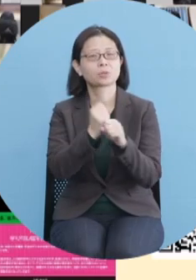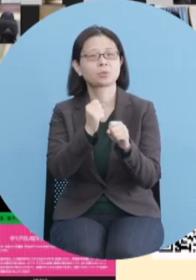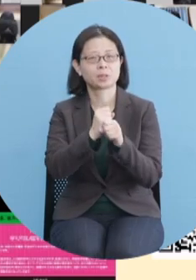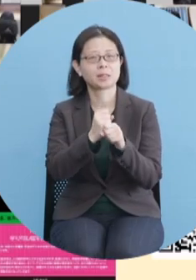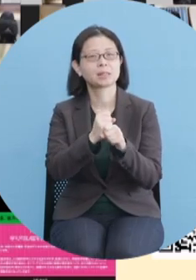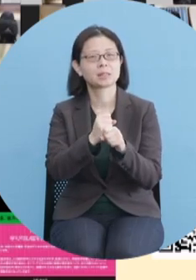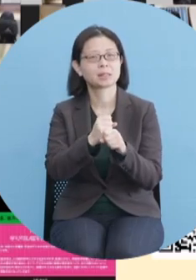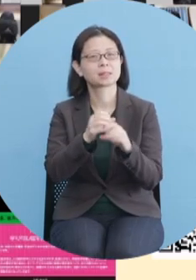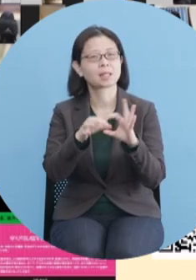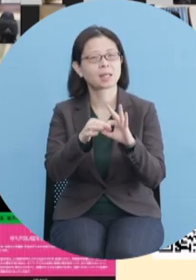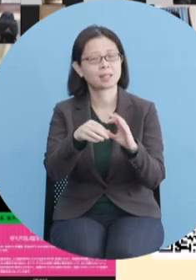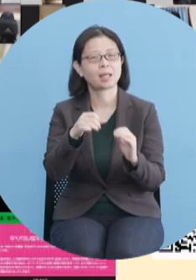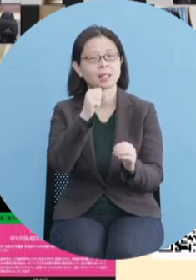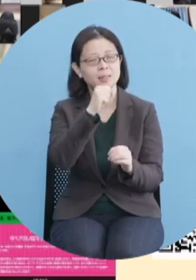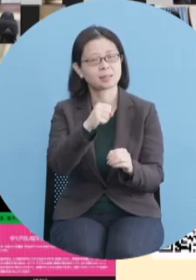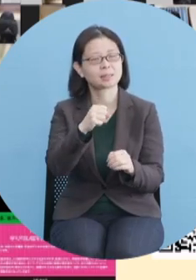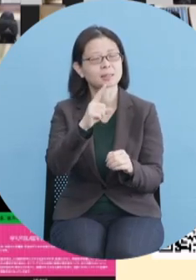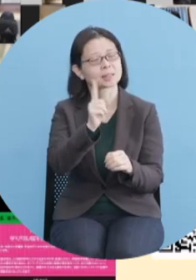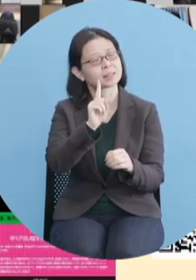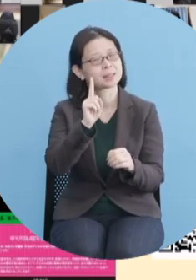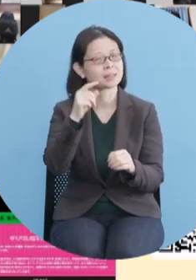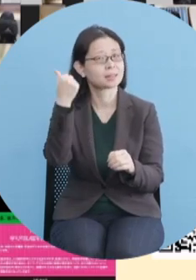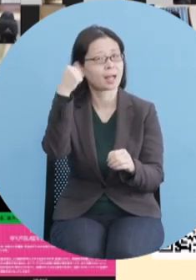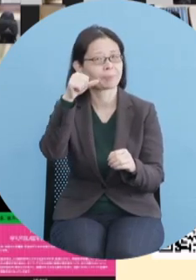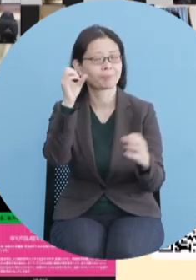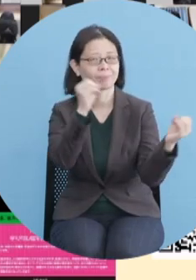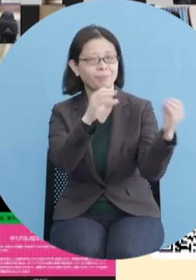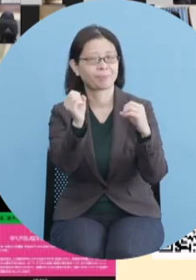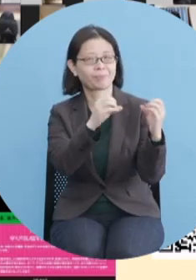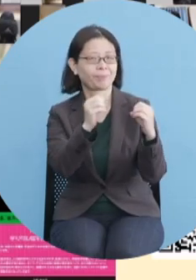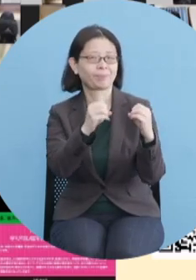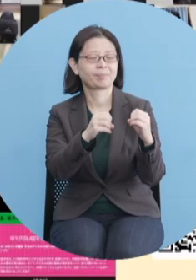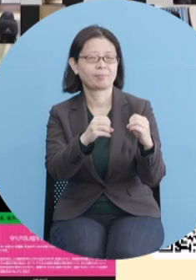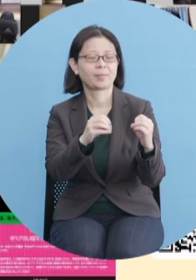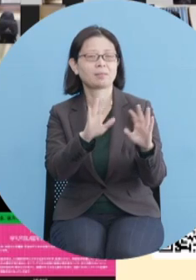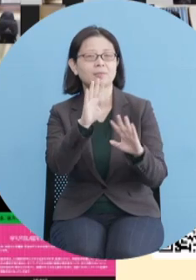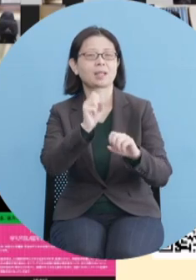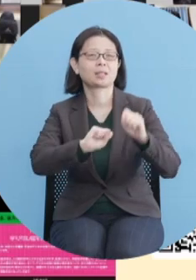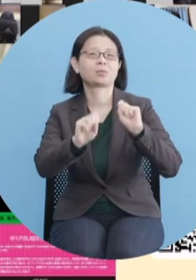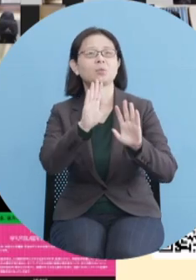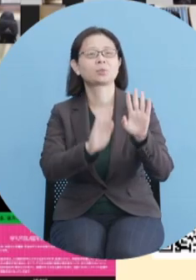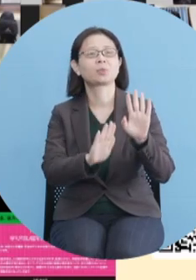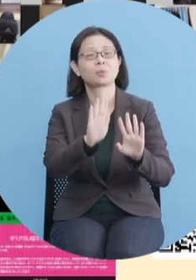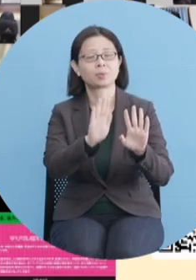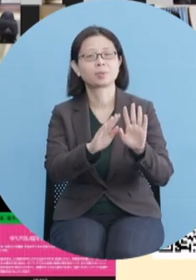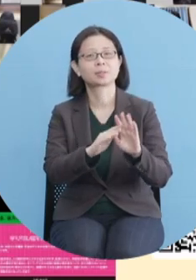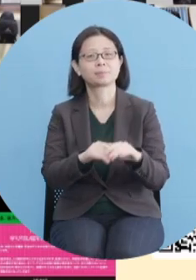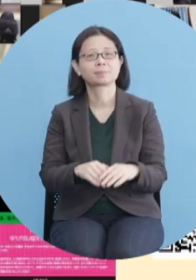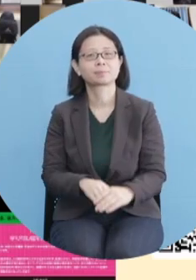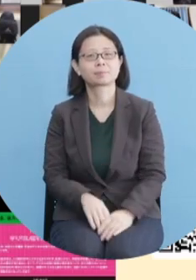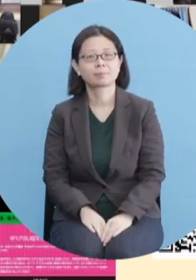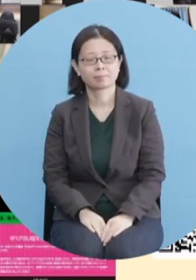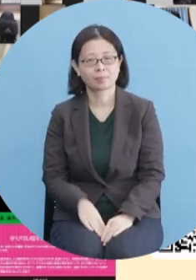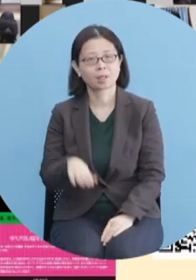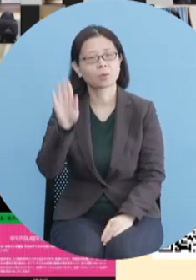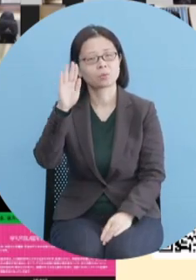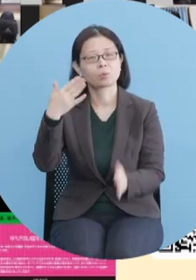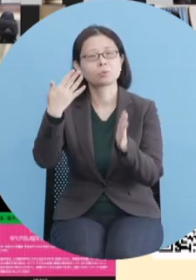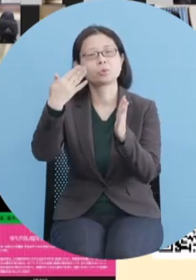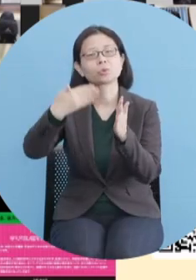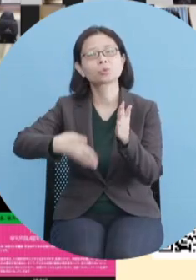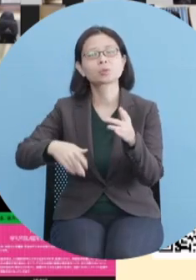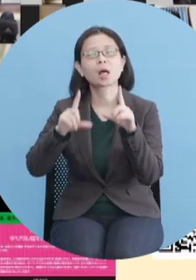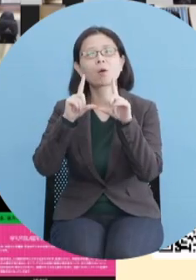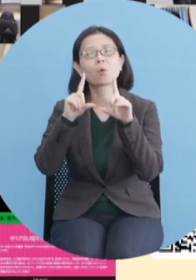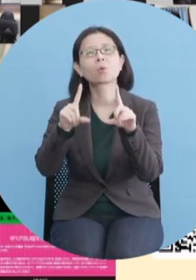えいろんなあ提案をしているような今ところでえございますえまず中間報告的